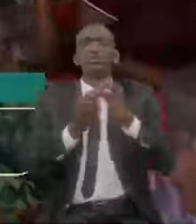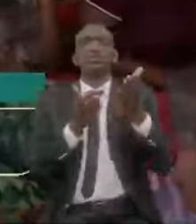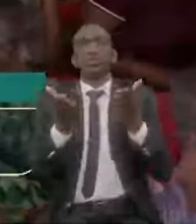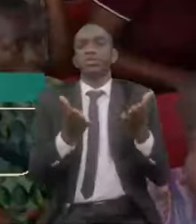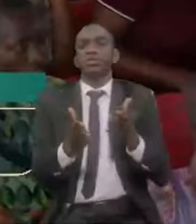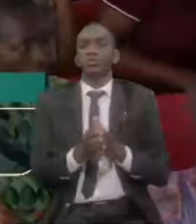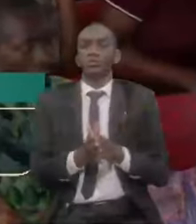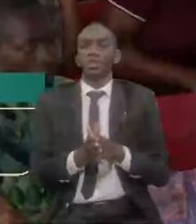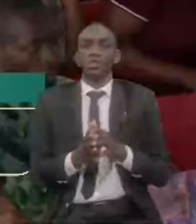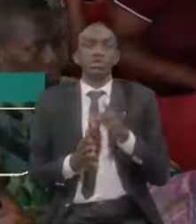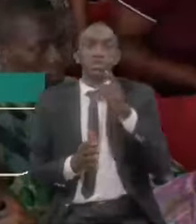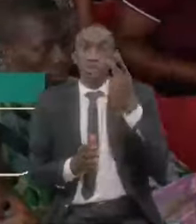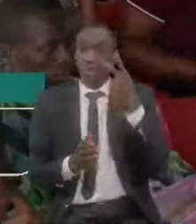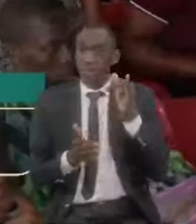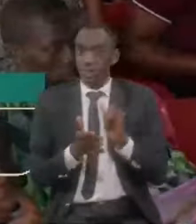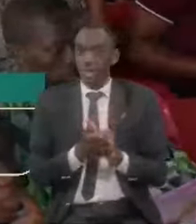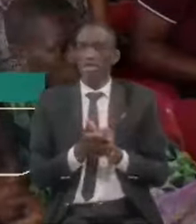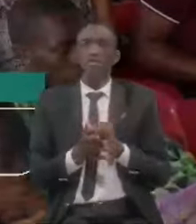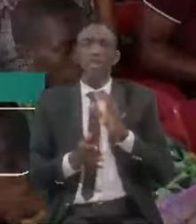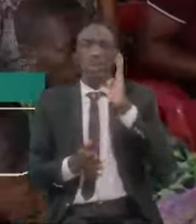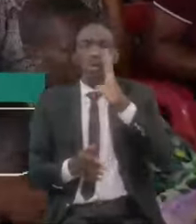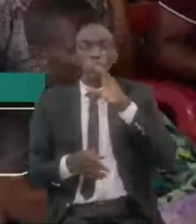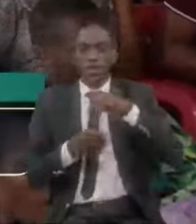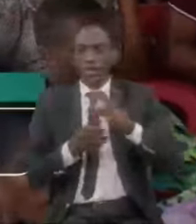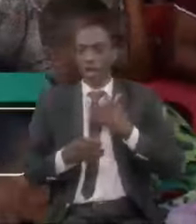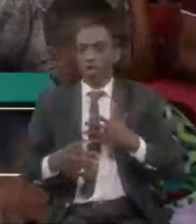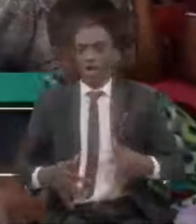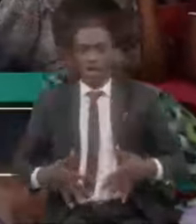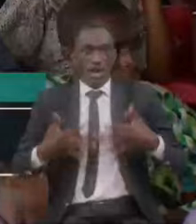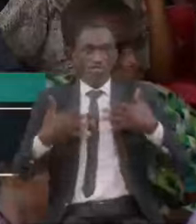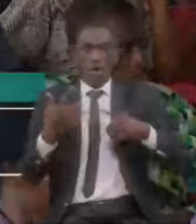Vous voyez cela dans notre vie, nous faisons des sacrifices. Quand tu te